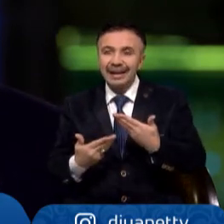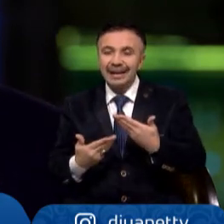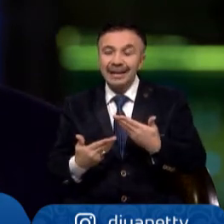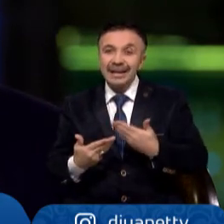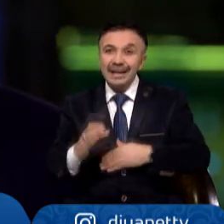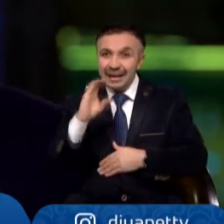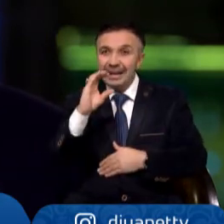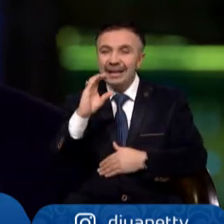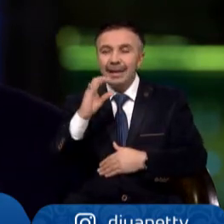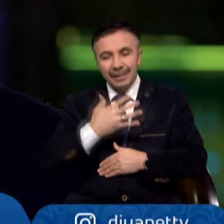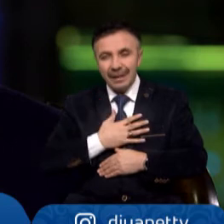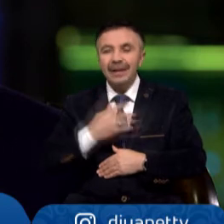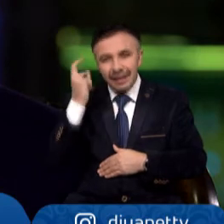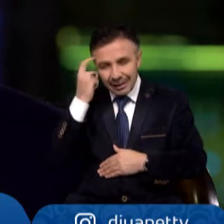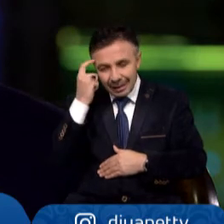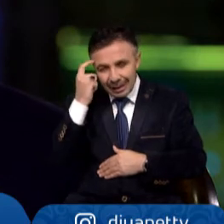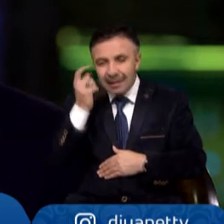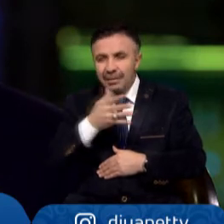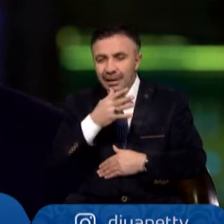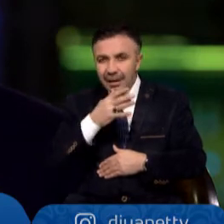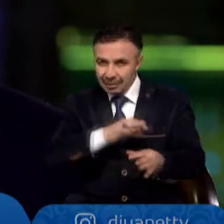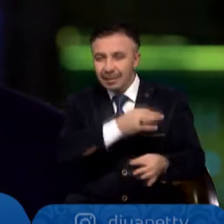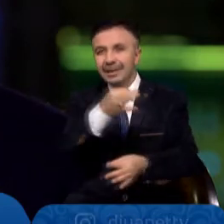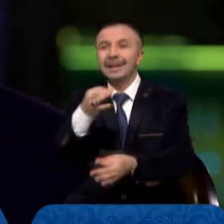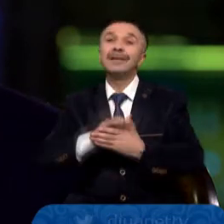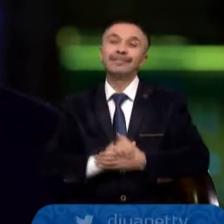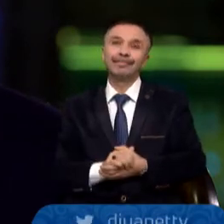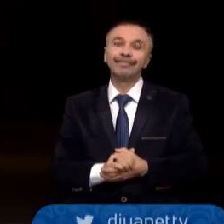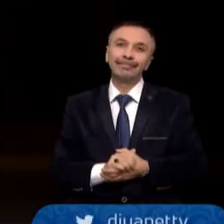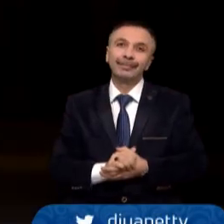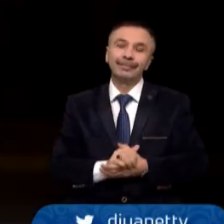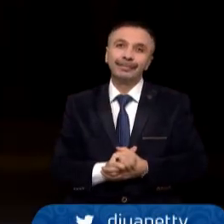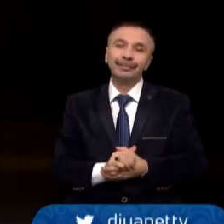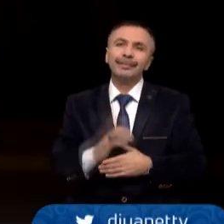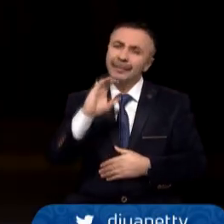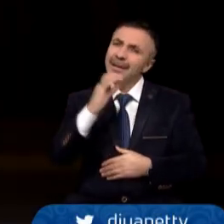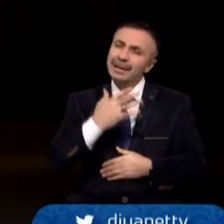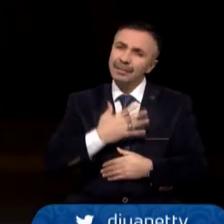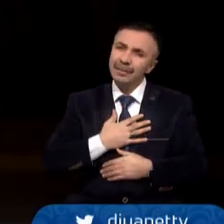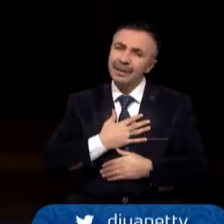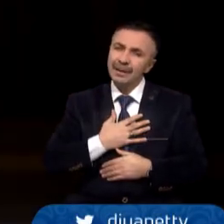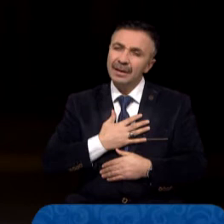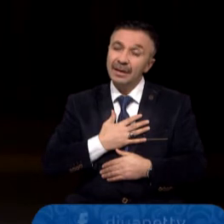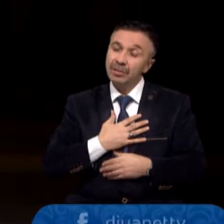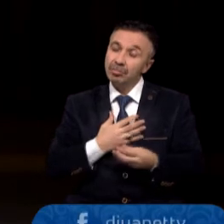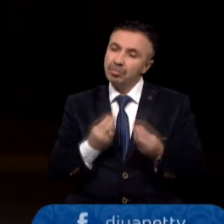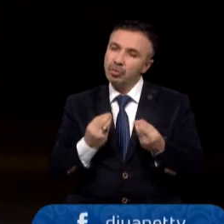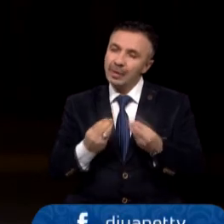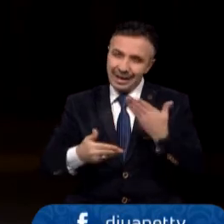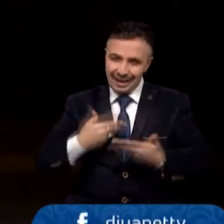anlatmasıyla İslam'ı tanıyan şahıslar Iğdır ve İslam'ı güzel